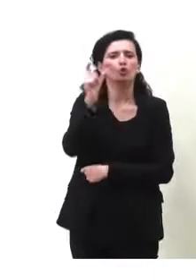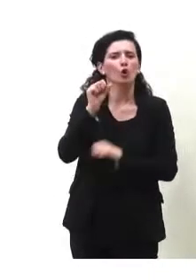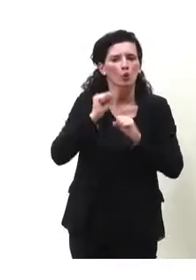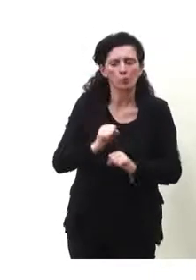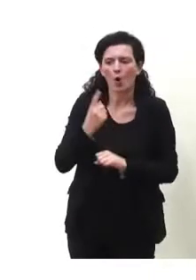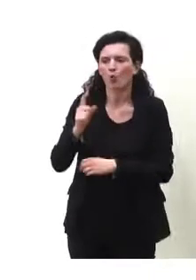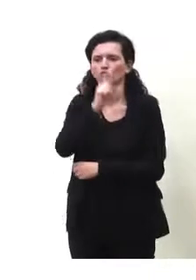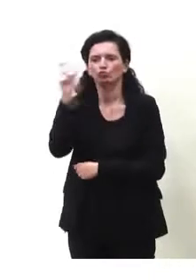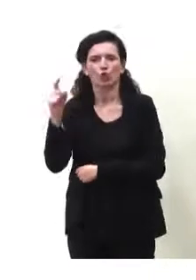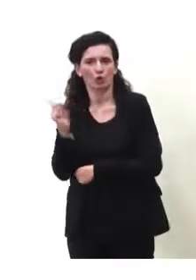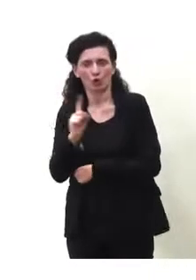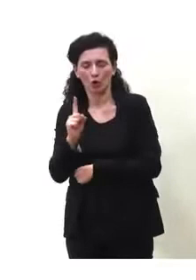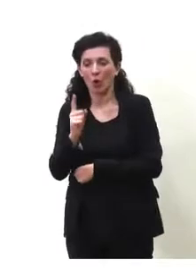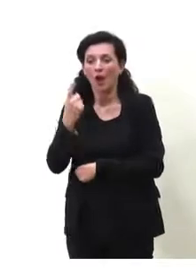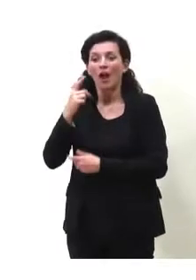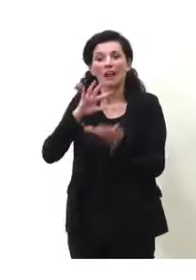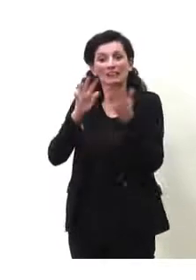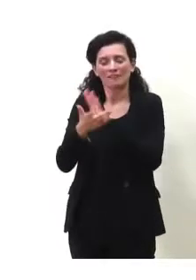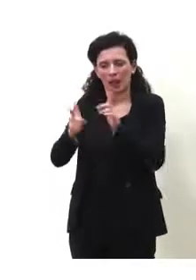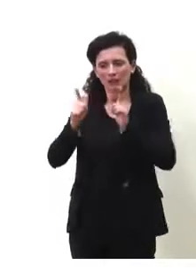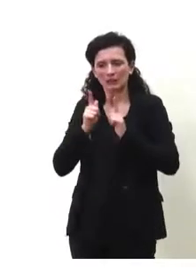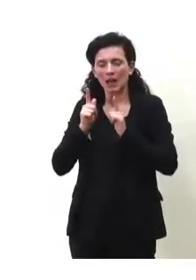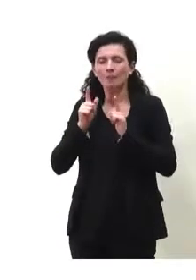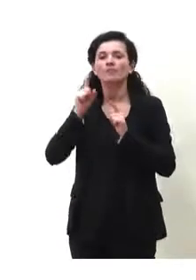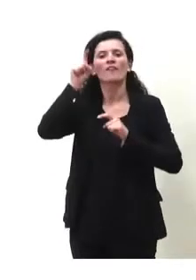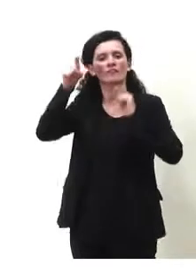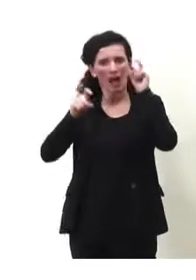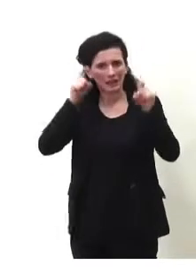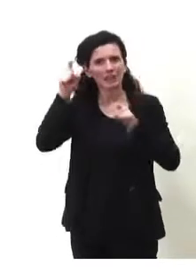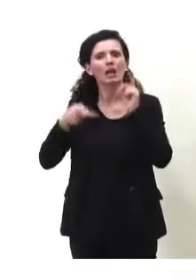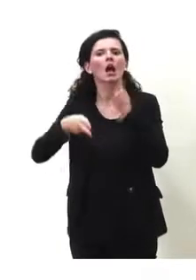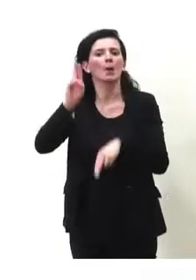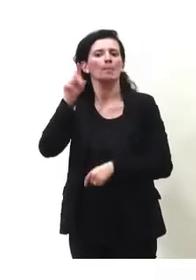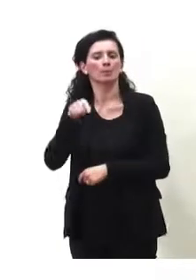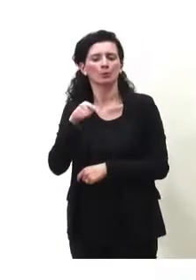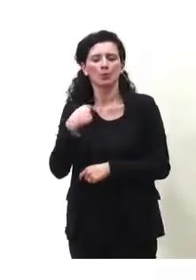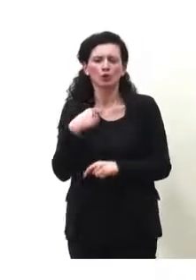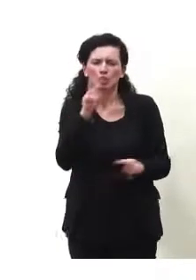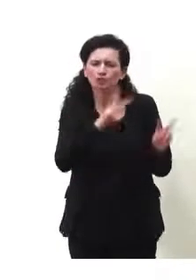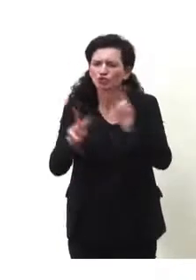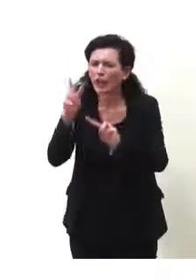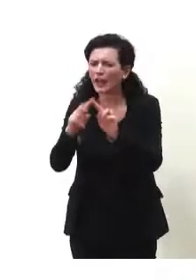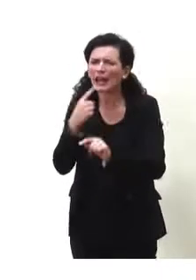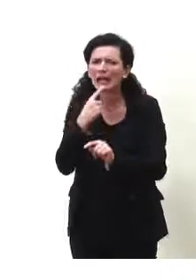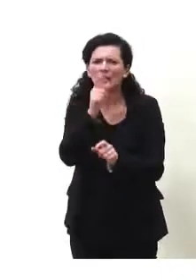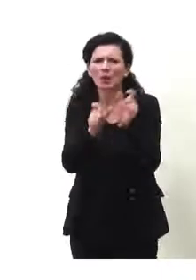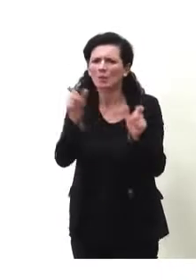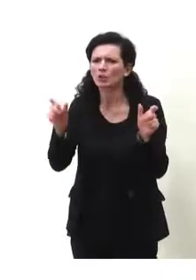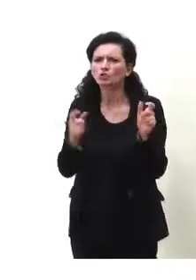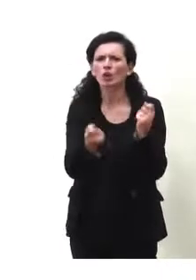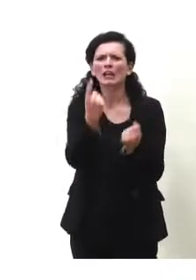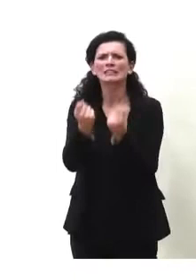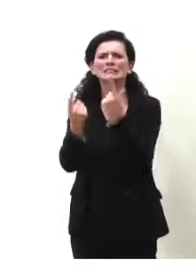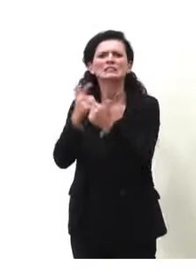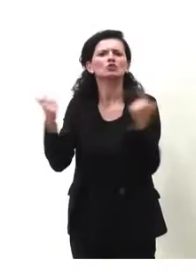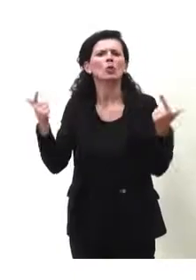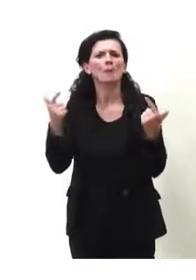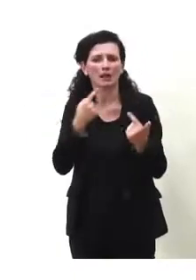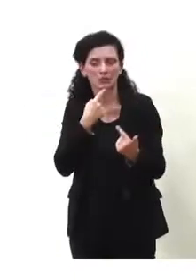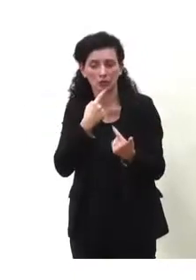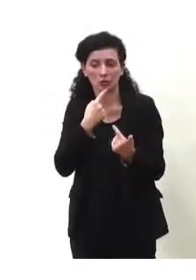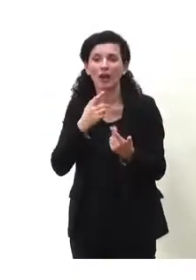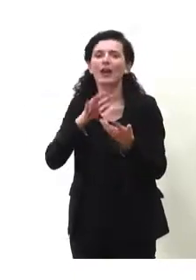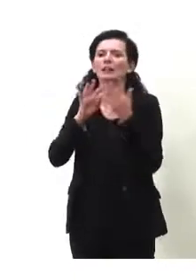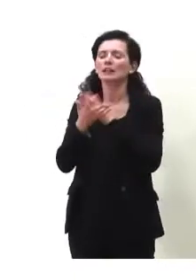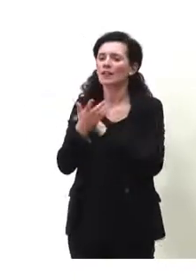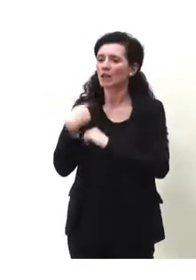chiaro che i sistemi di sorveglianza fanno più fatica a trovare gli asintomatici e quindi questo introdurrebbe una riduzione non voluta del